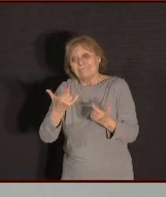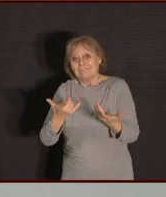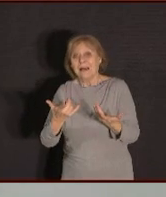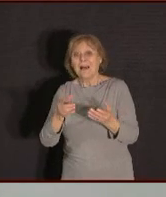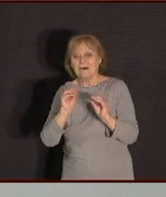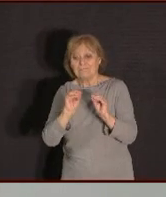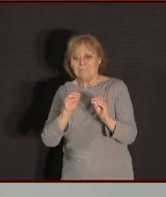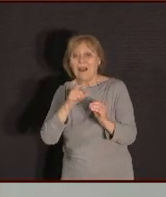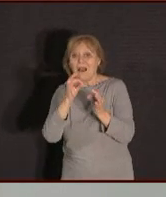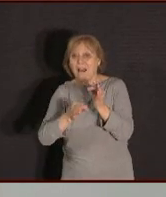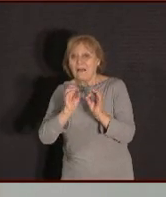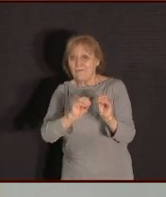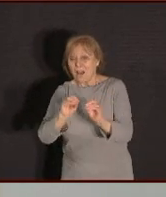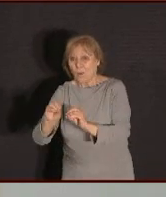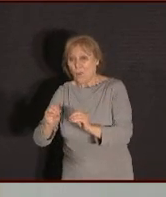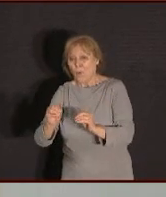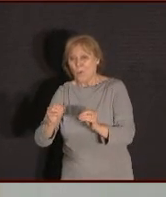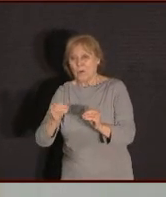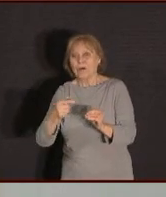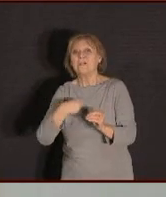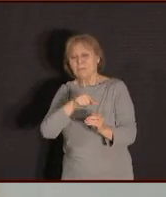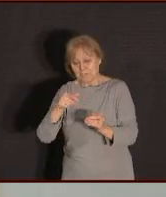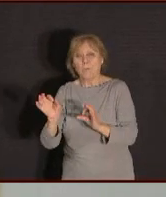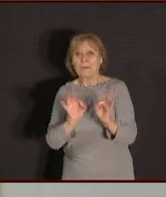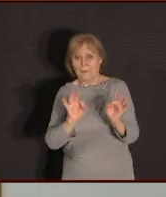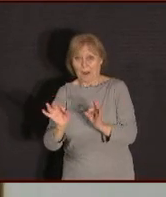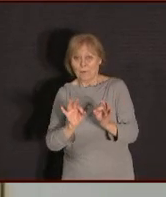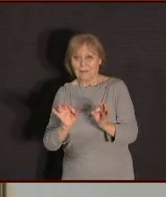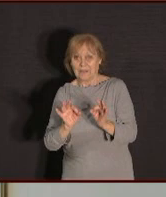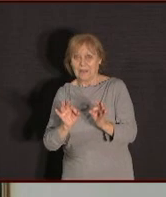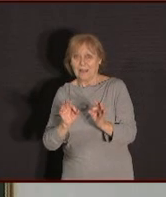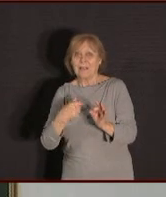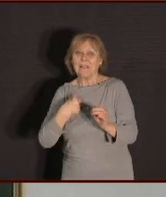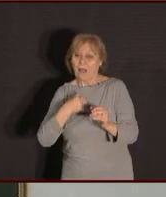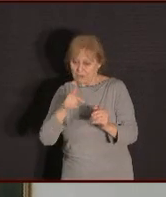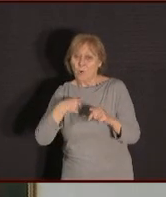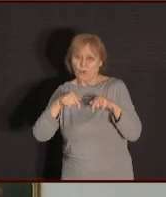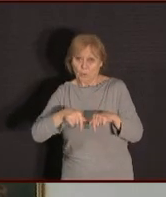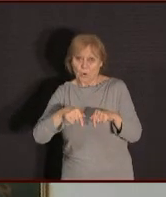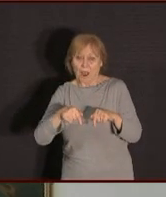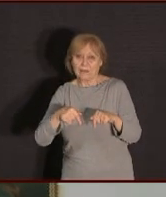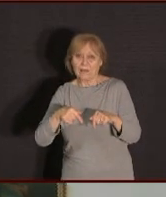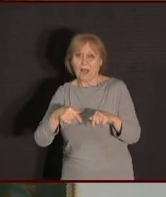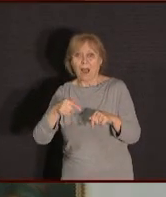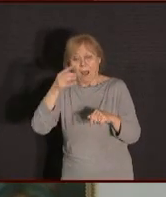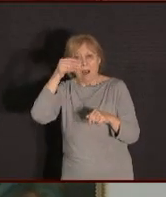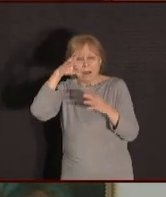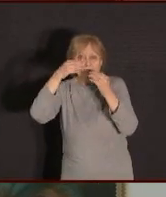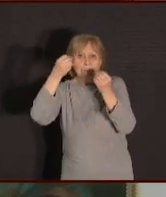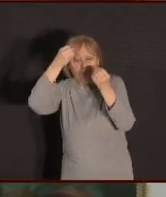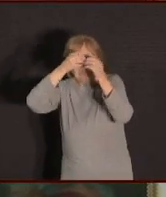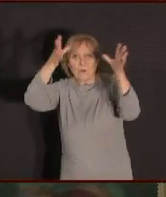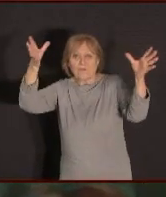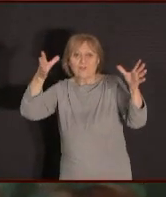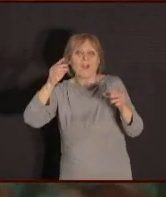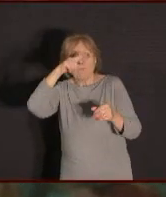verukom tokrat smo izrazili našo pripravljenost, da smo tukaj, da osveščimo ljudi, da je ta